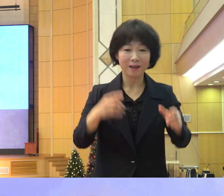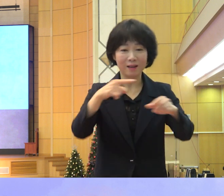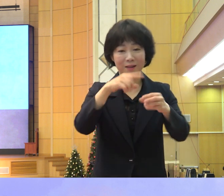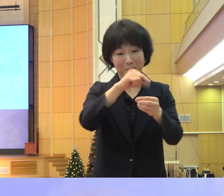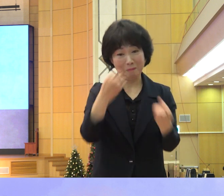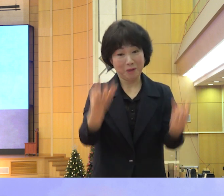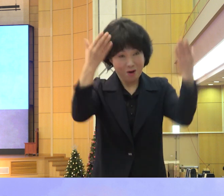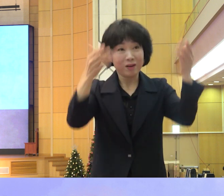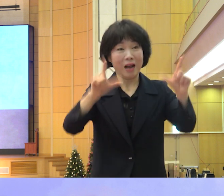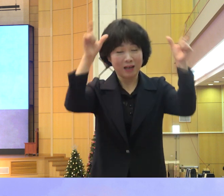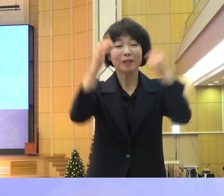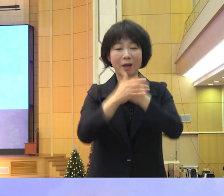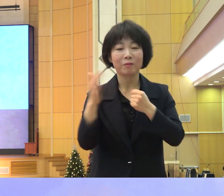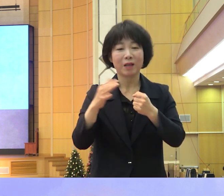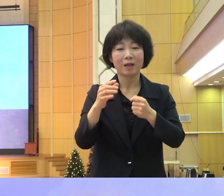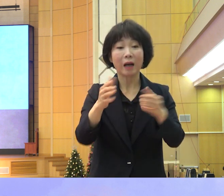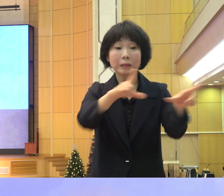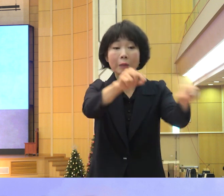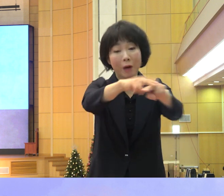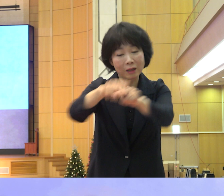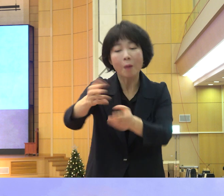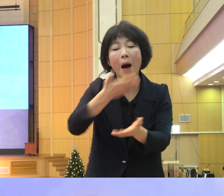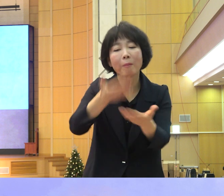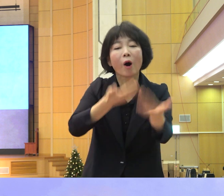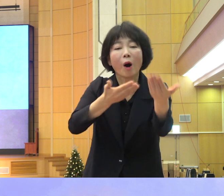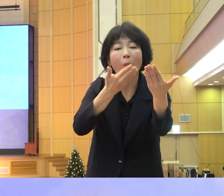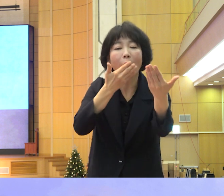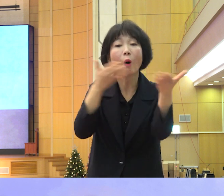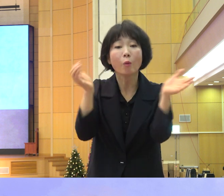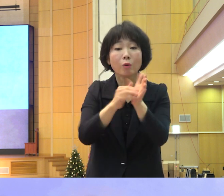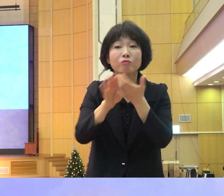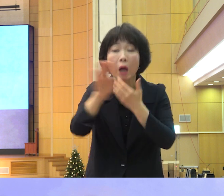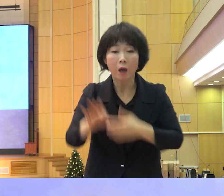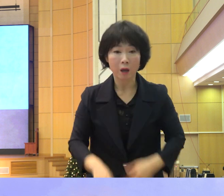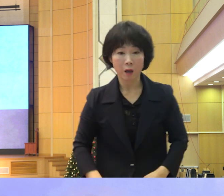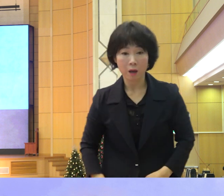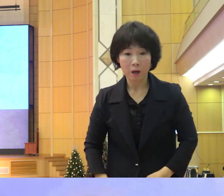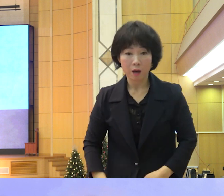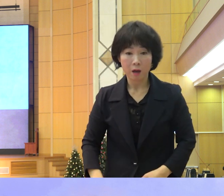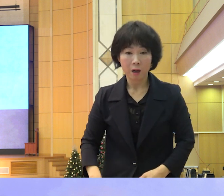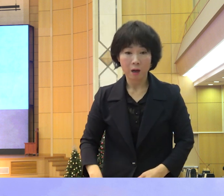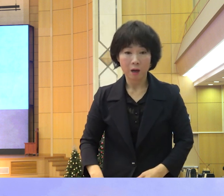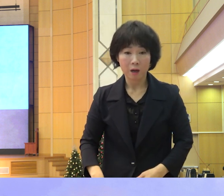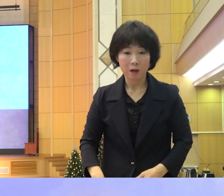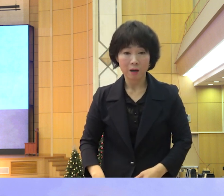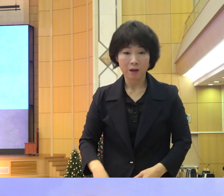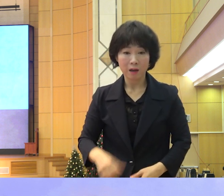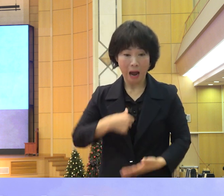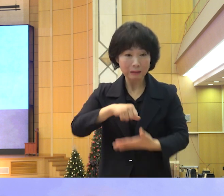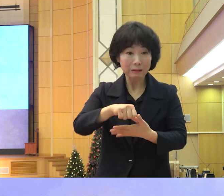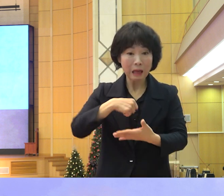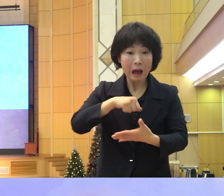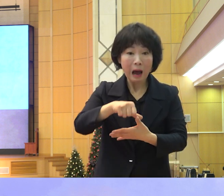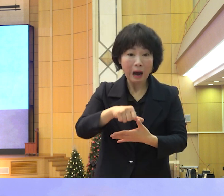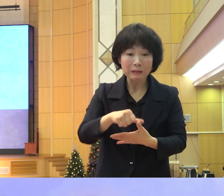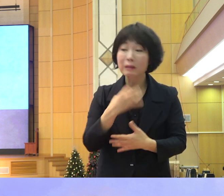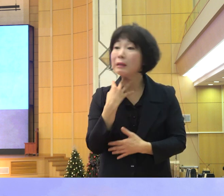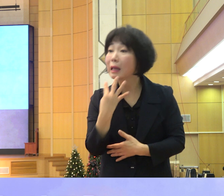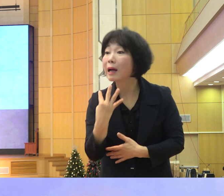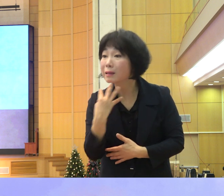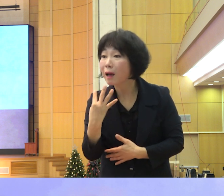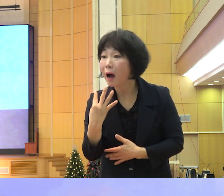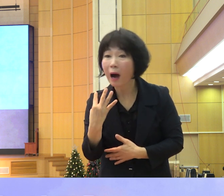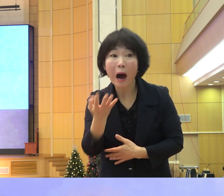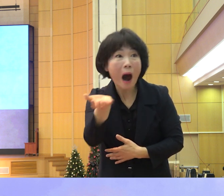이제 가니까 이 사무엘이가 한다는 얘기가, 집사님 10,000원 주신